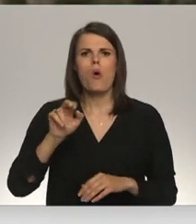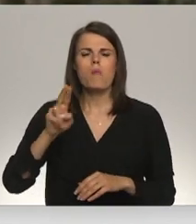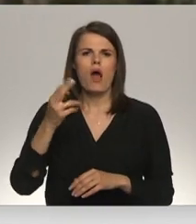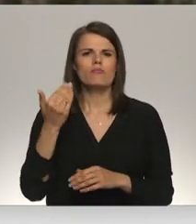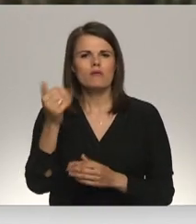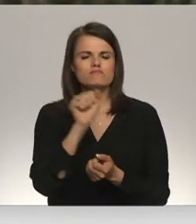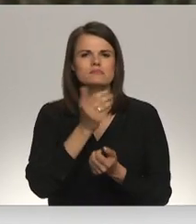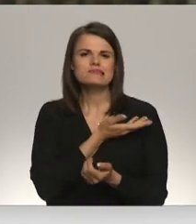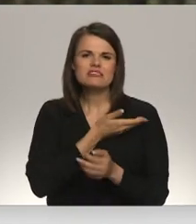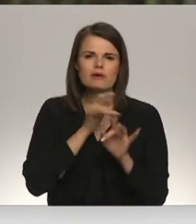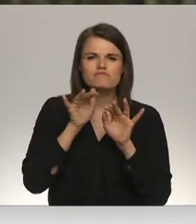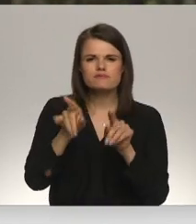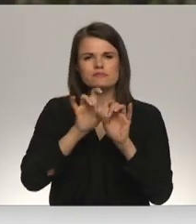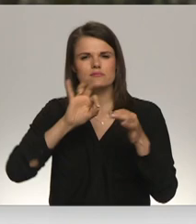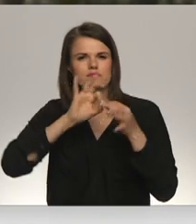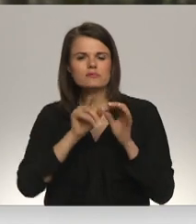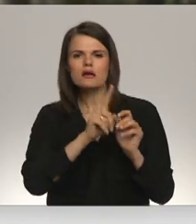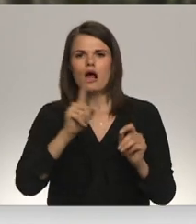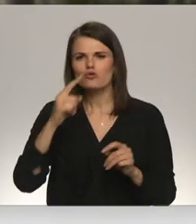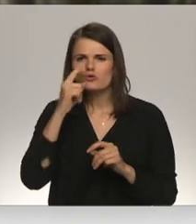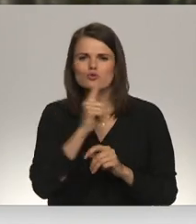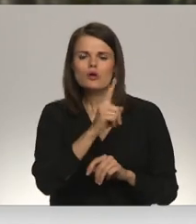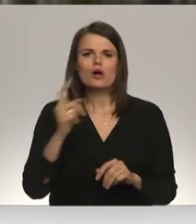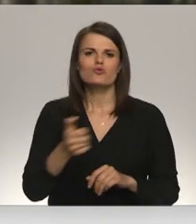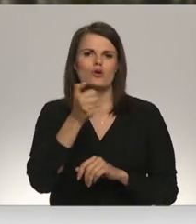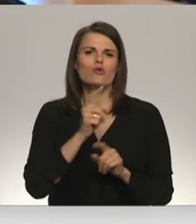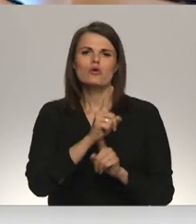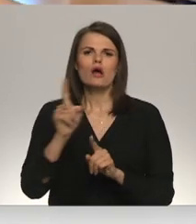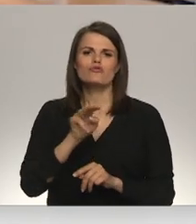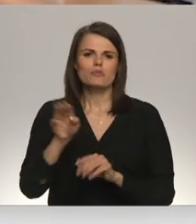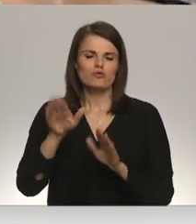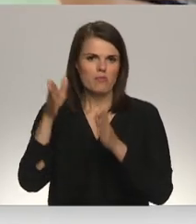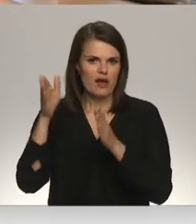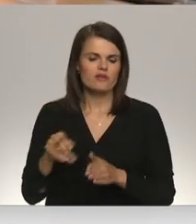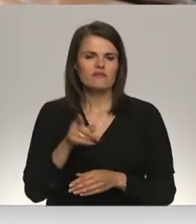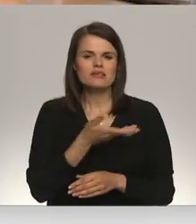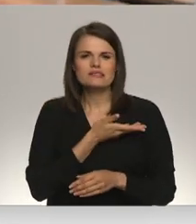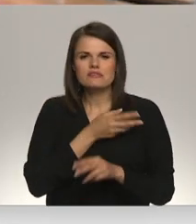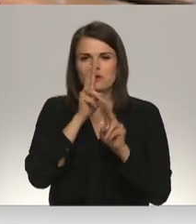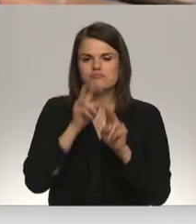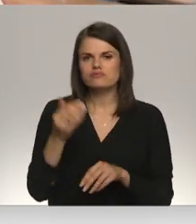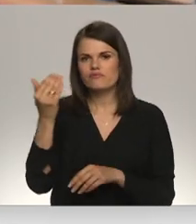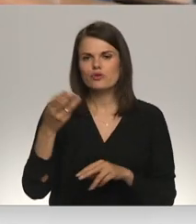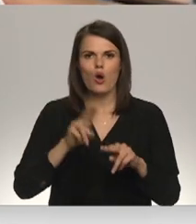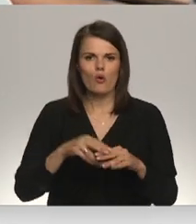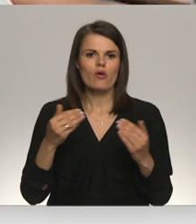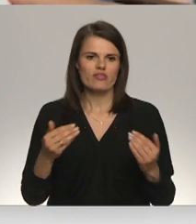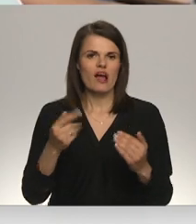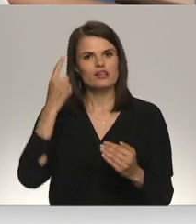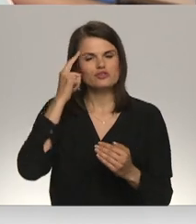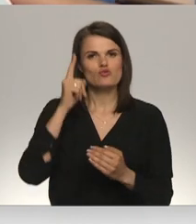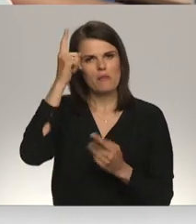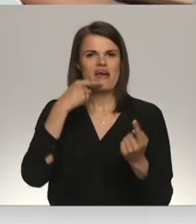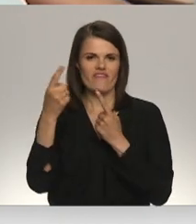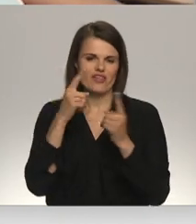kur viņi izstāstīja katru stundu, katru gadu, katru minūti pa Blaumani. Viņi bija ar viņu dzīvojusi un es domāju, viņi tagad ar viņu arī runā.